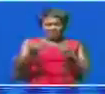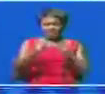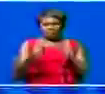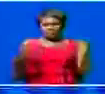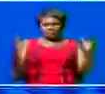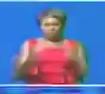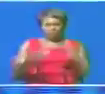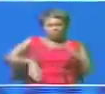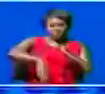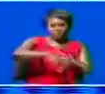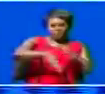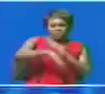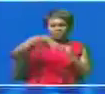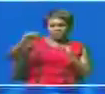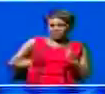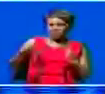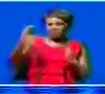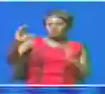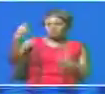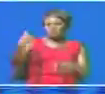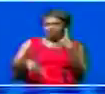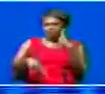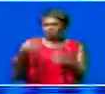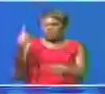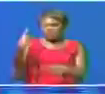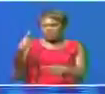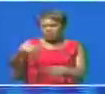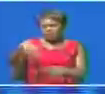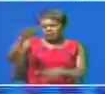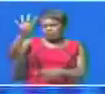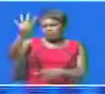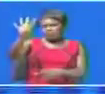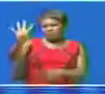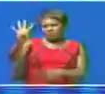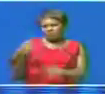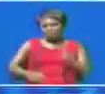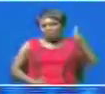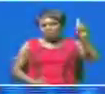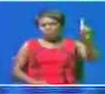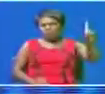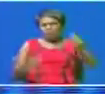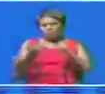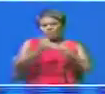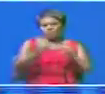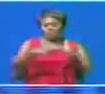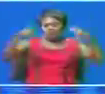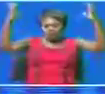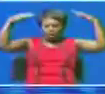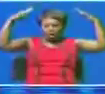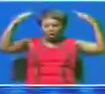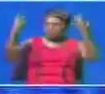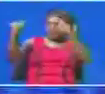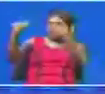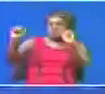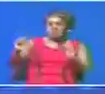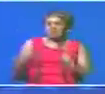Timu ya kandanda ya South Sea ilibwaga timu ya Mantale kwa mabao 4-1 kwenye mchuano wa Koth Biro uliochezwa hii leo